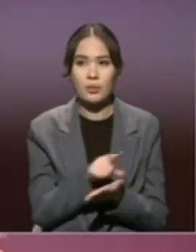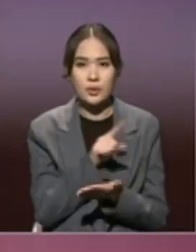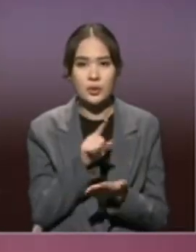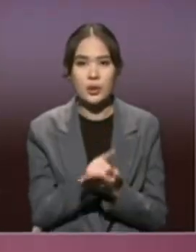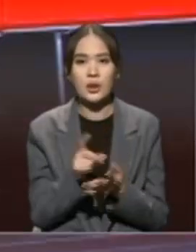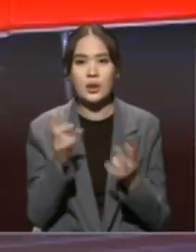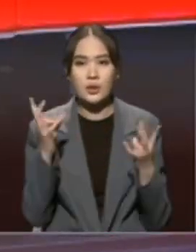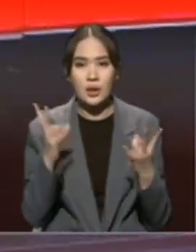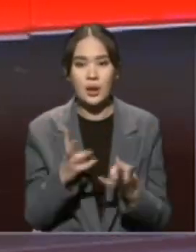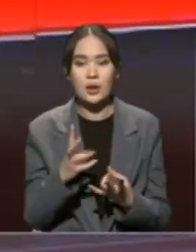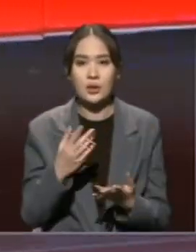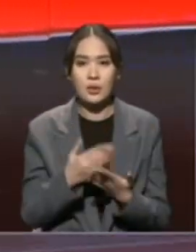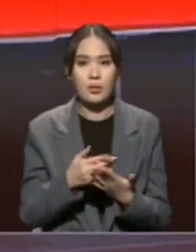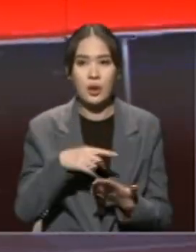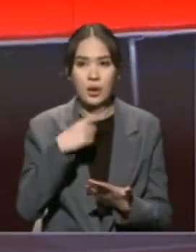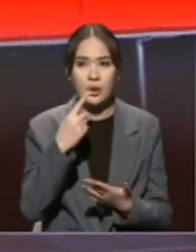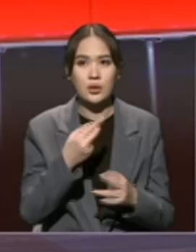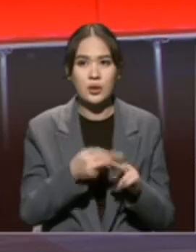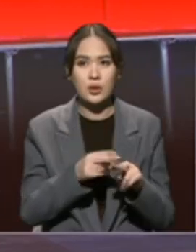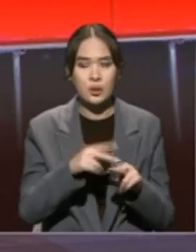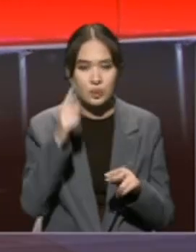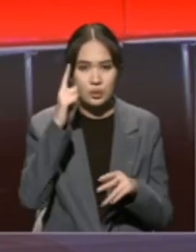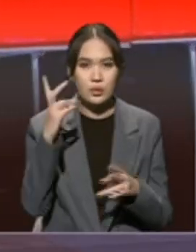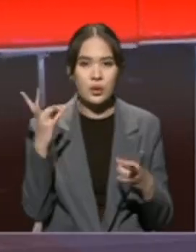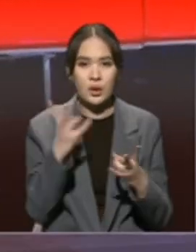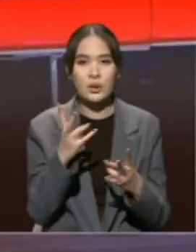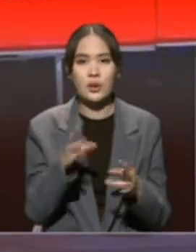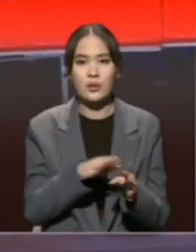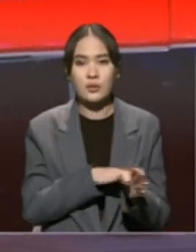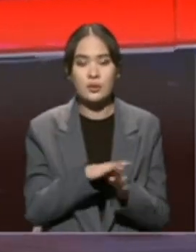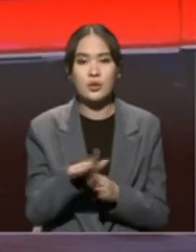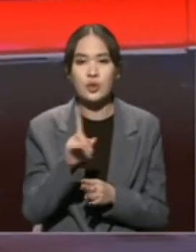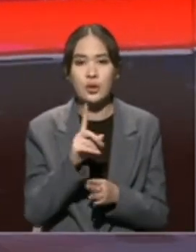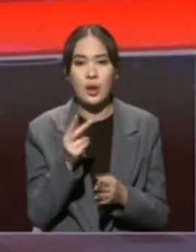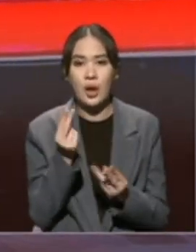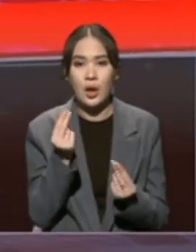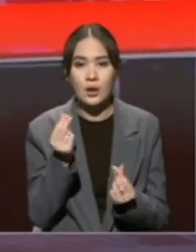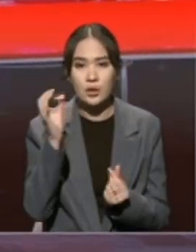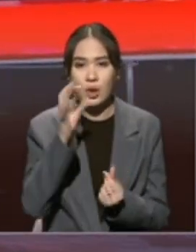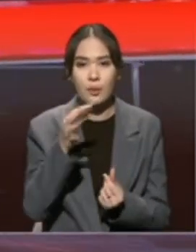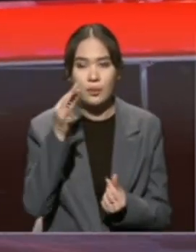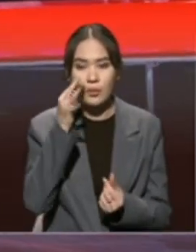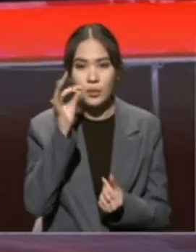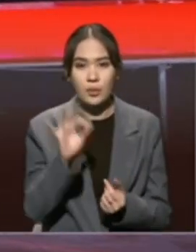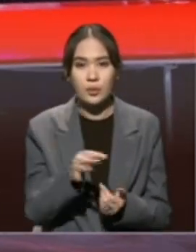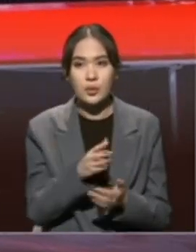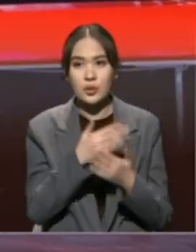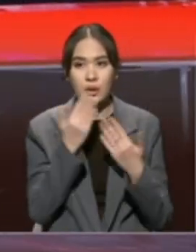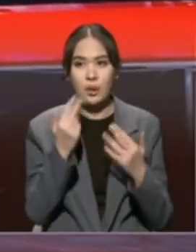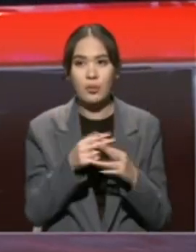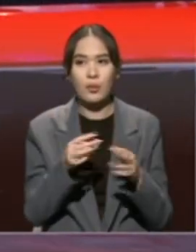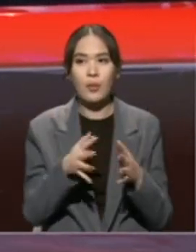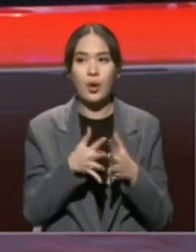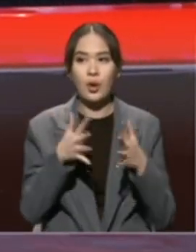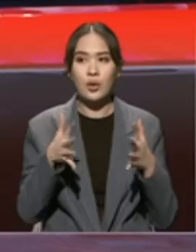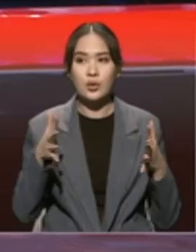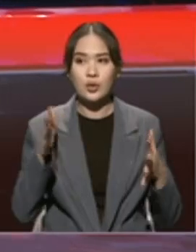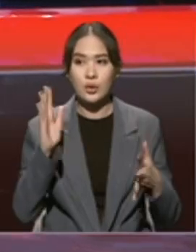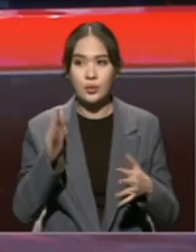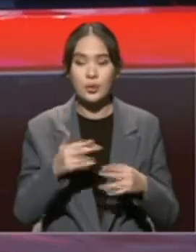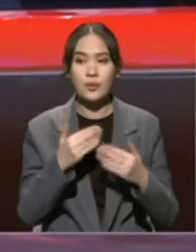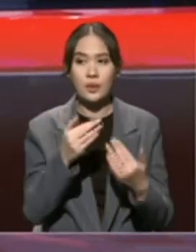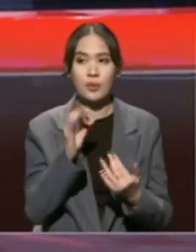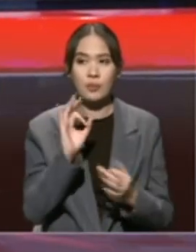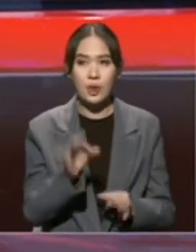міндетті түрде міндетті деп ше, сол міндеттеген дұрыс деп ойлаймын, өйткені қаржылық біздің жаңағы сауатсыздығымызды арттырады. Сіз айтқандай, сіз дұрыс айтып